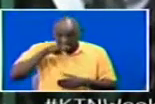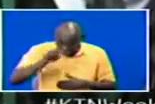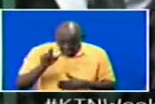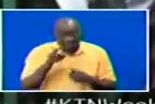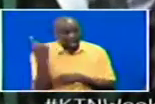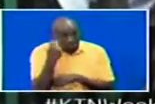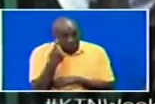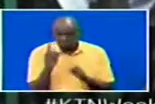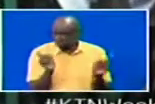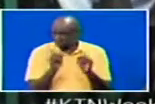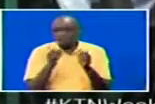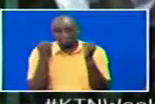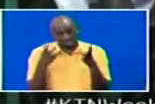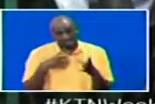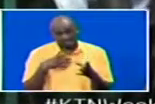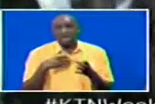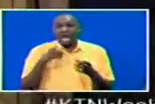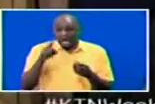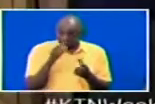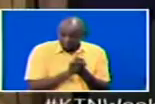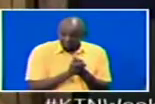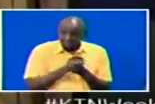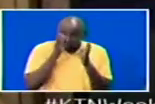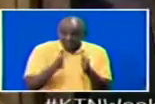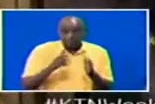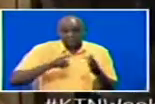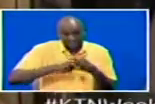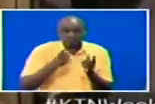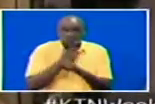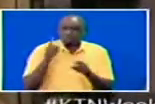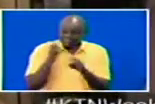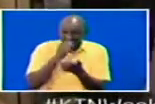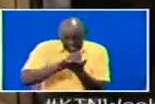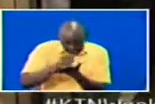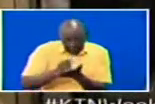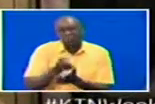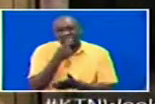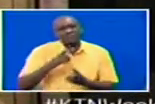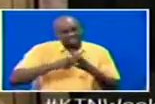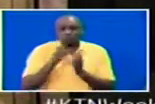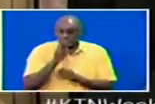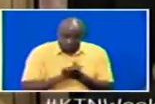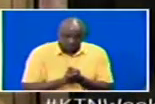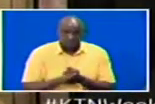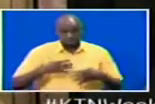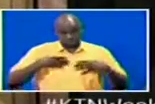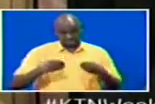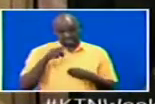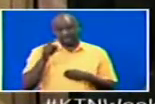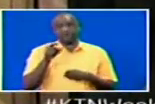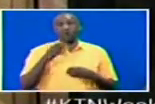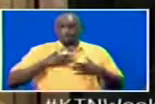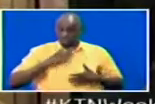not alone. Etenge King has tried using various herbal and traditional medicine to heal her aching